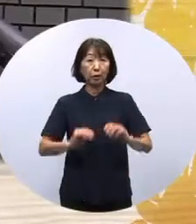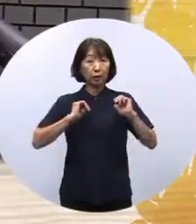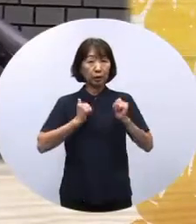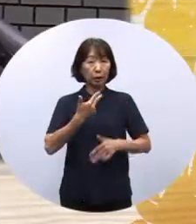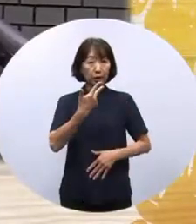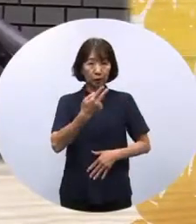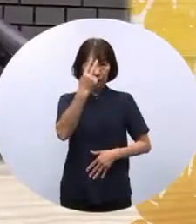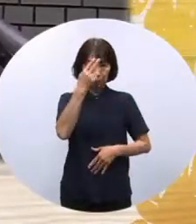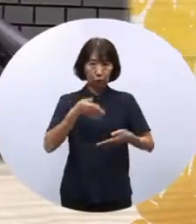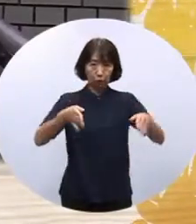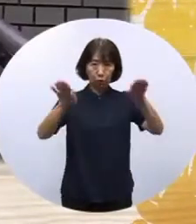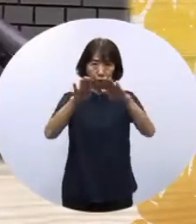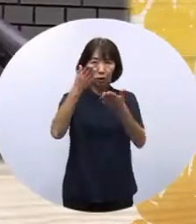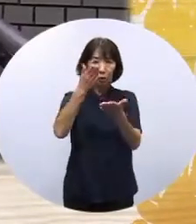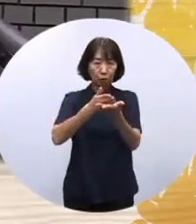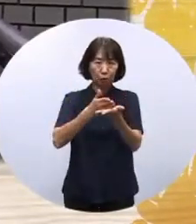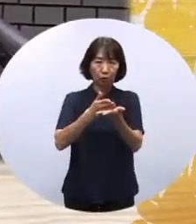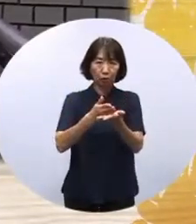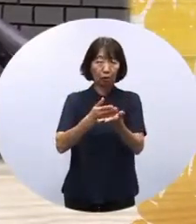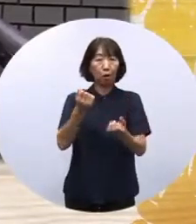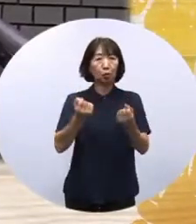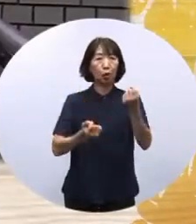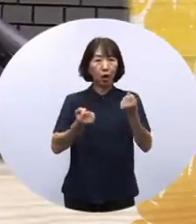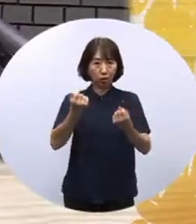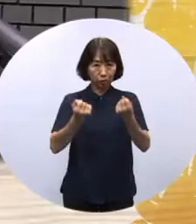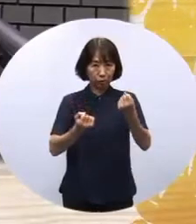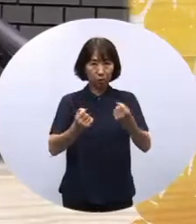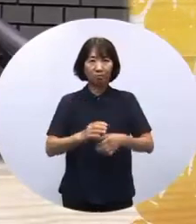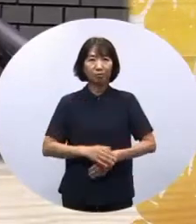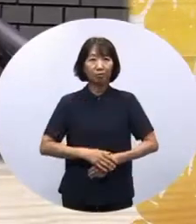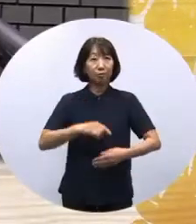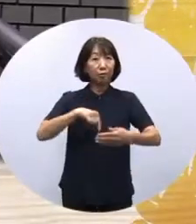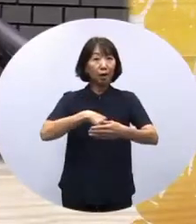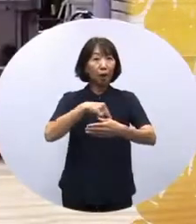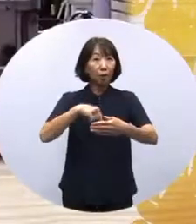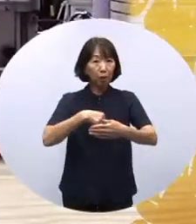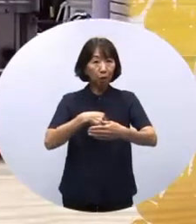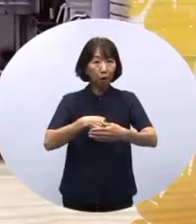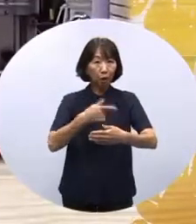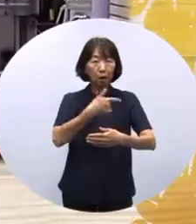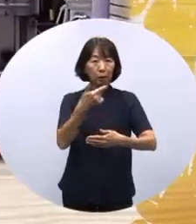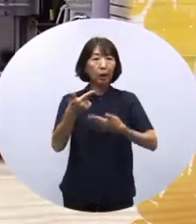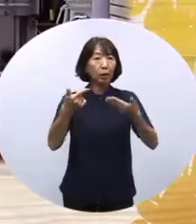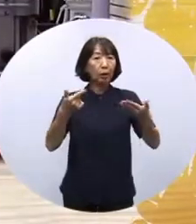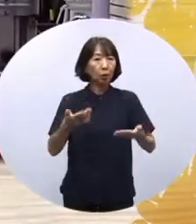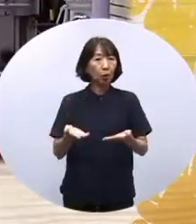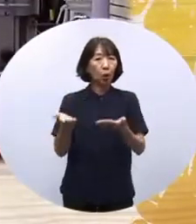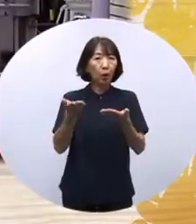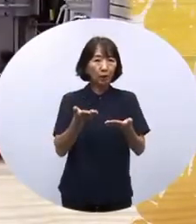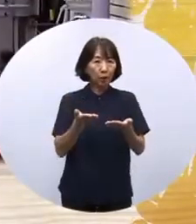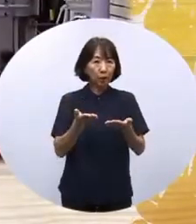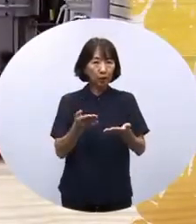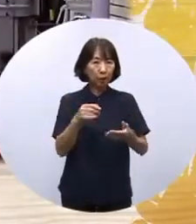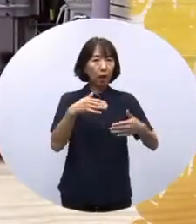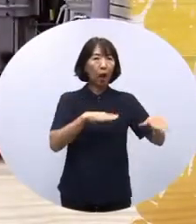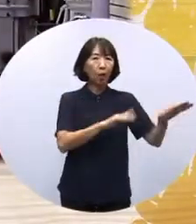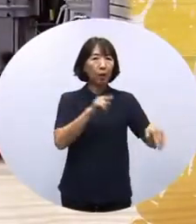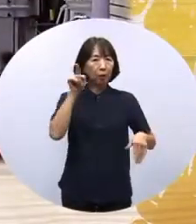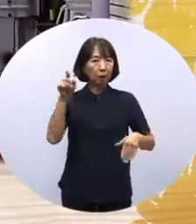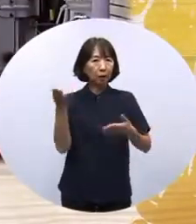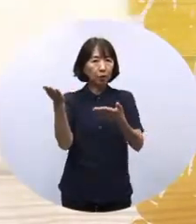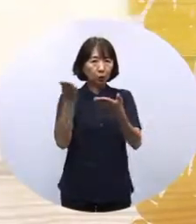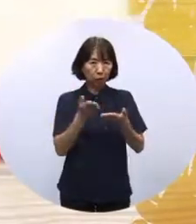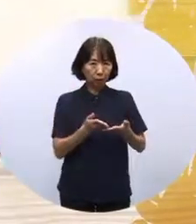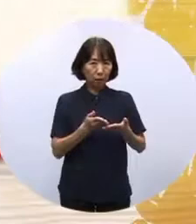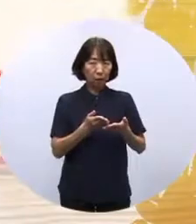茅ヶ崎市美術館に到着した1台のトラック、その中身は太平洋を渡りはるばるハワイから届け